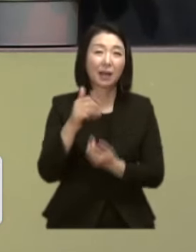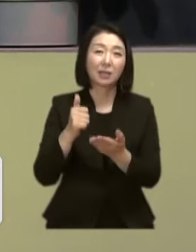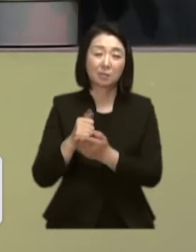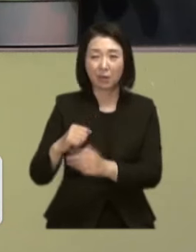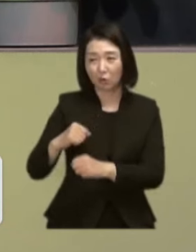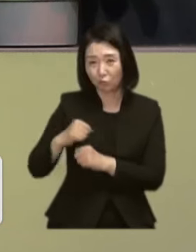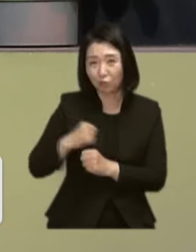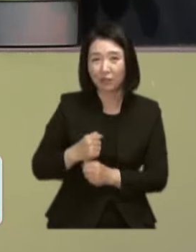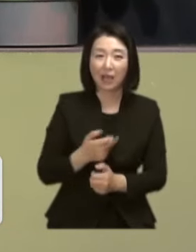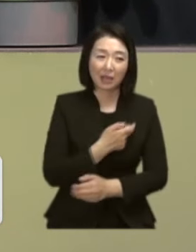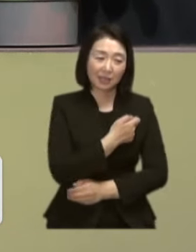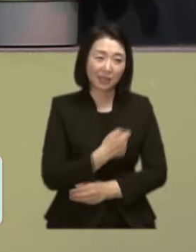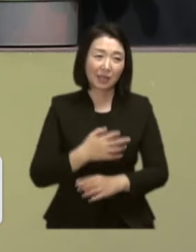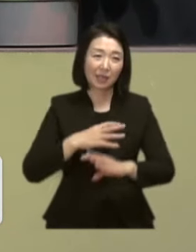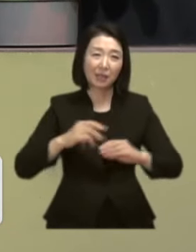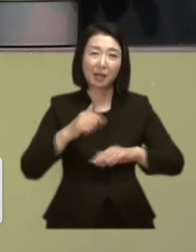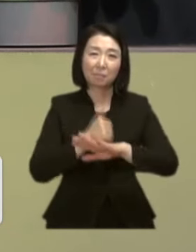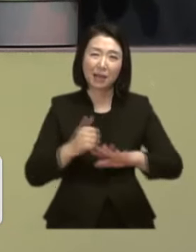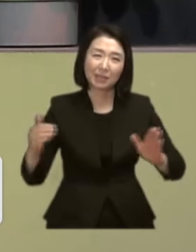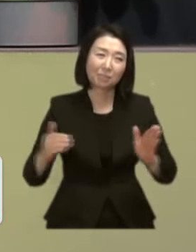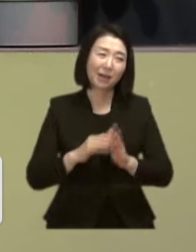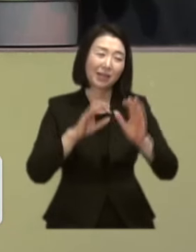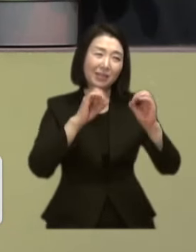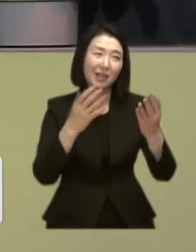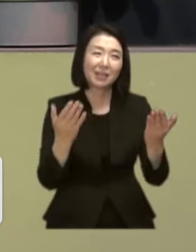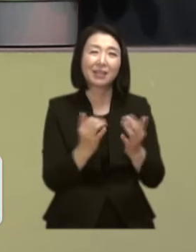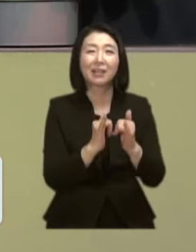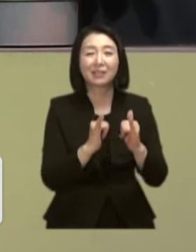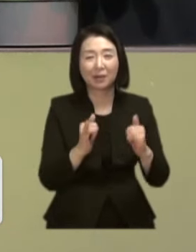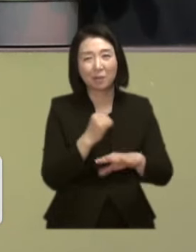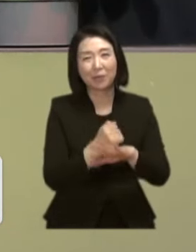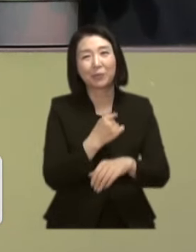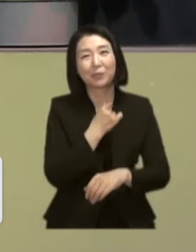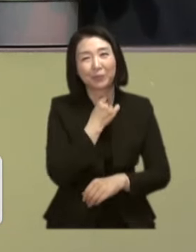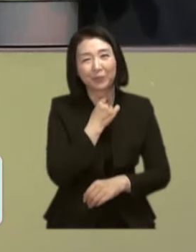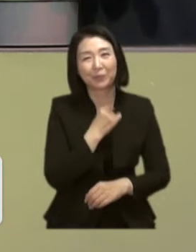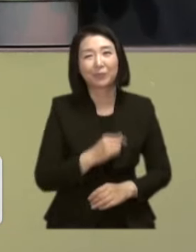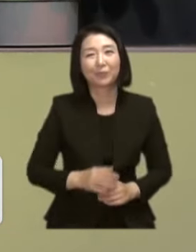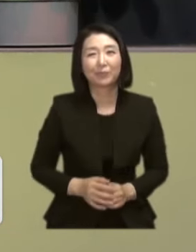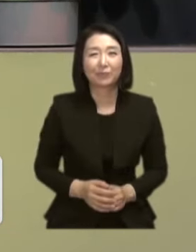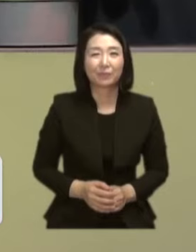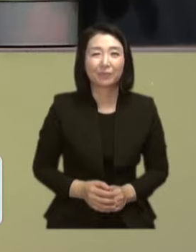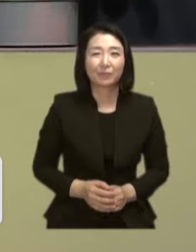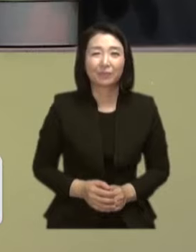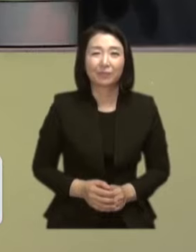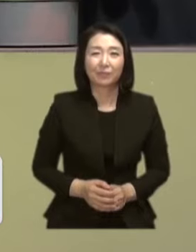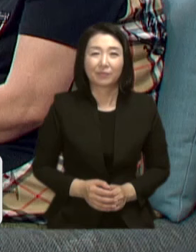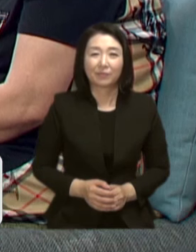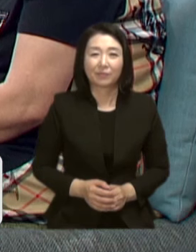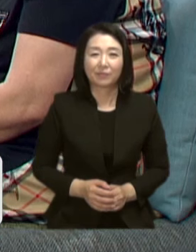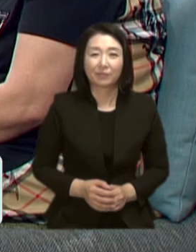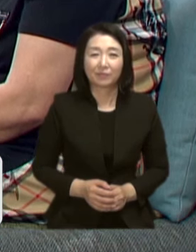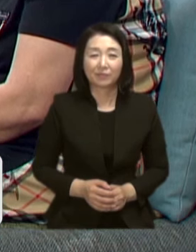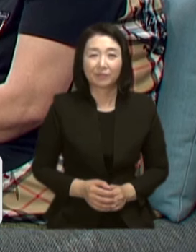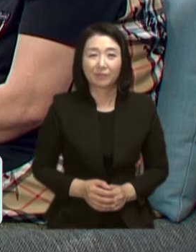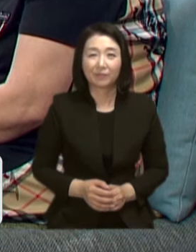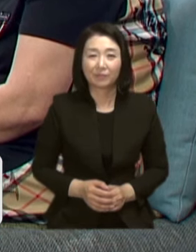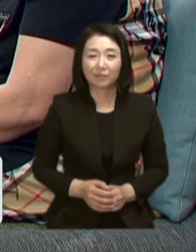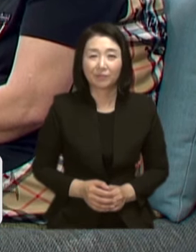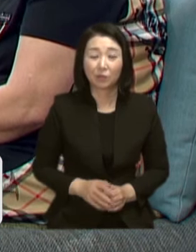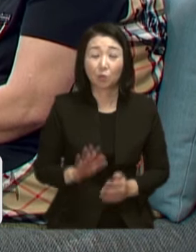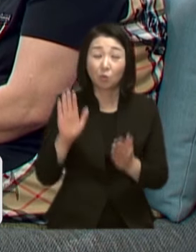제자, 땅끝까지 복음을 전하는 일꾼 만들자. 그런 마음을 가지고 지금 가르치고 있습니다. 그런데 네. 또 그 이후에